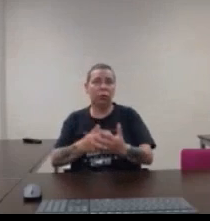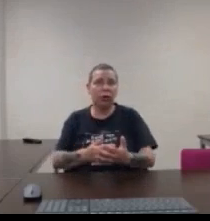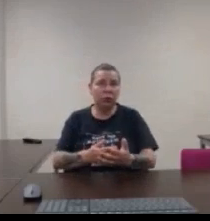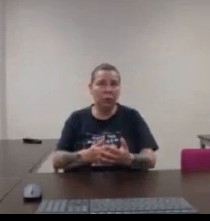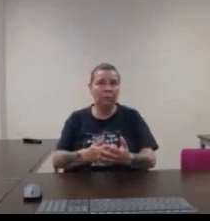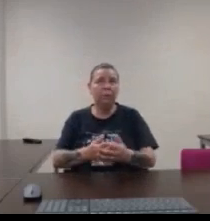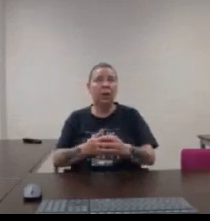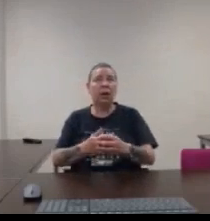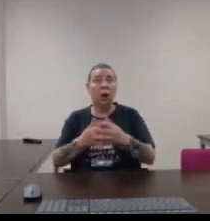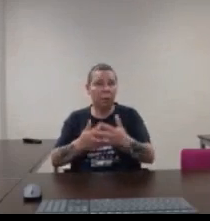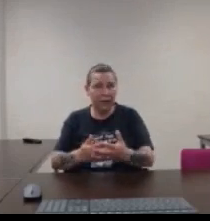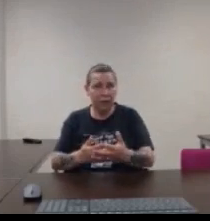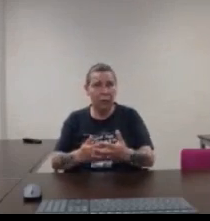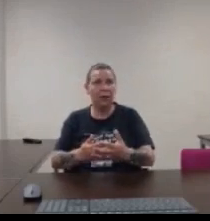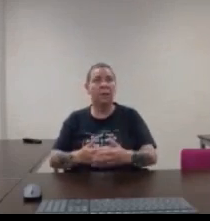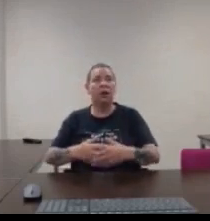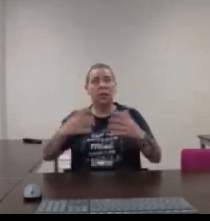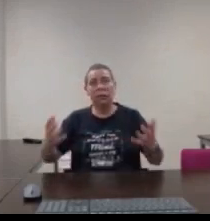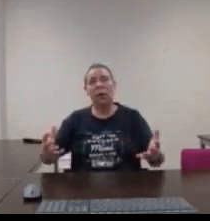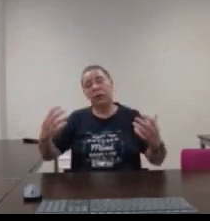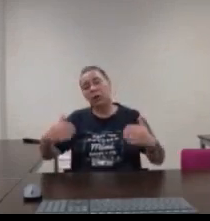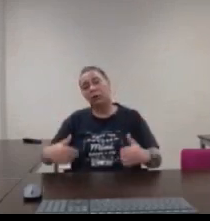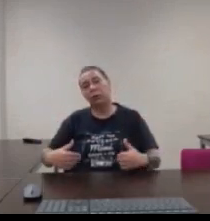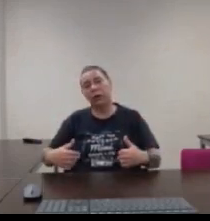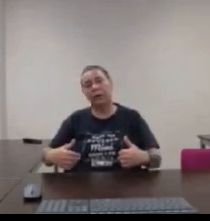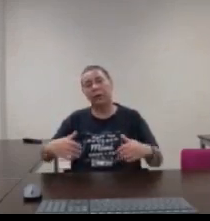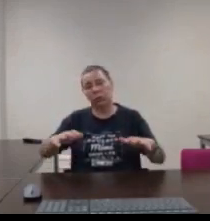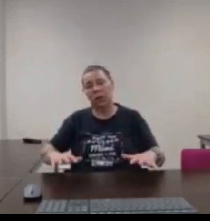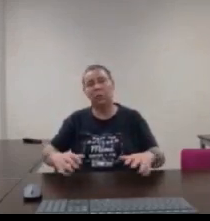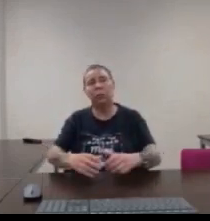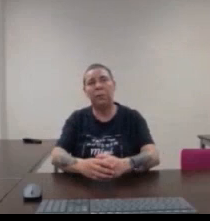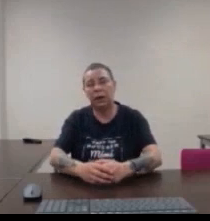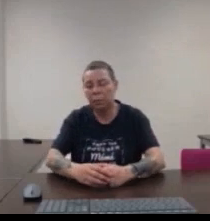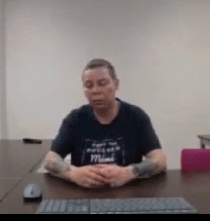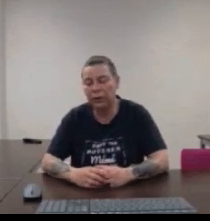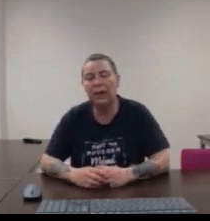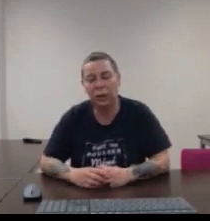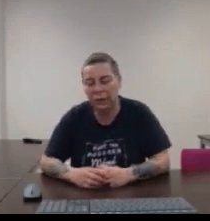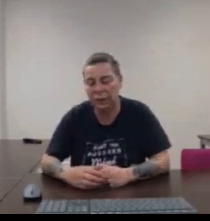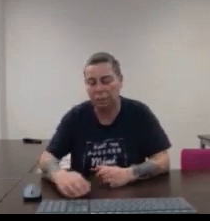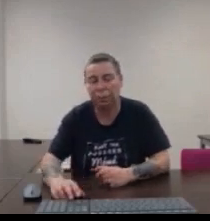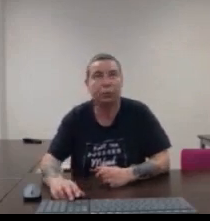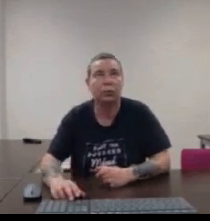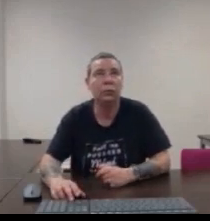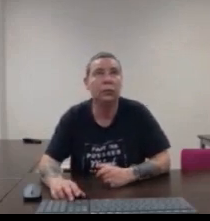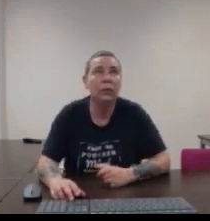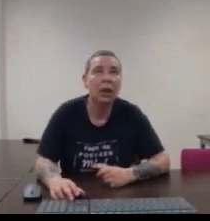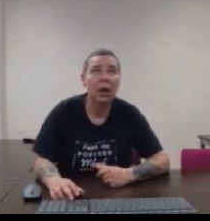négligeable sur notre dos en particulier, mais on verra aussi qu'en fonction de l'installation, les membres supérieurs peuvent aussi être sollicités.